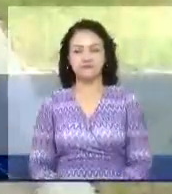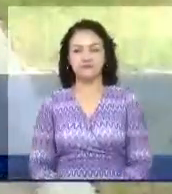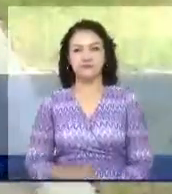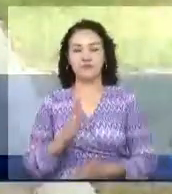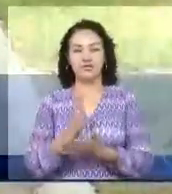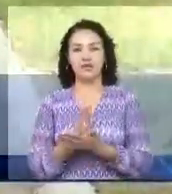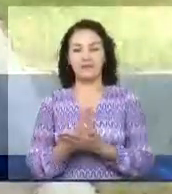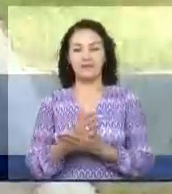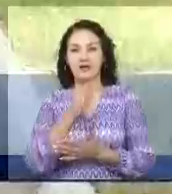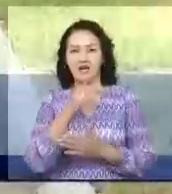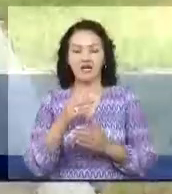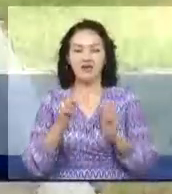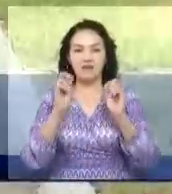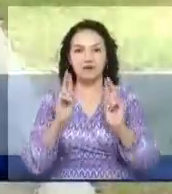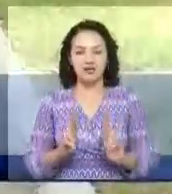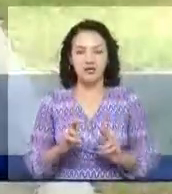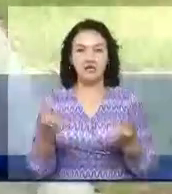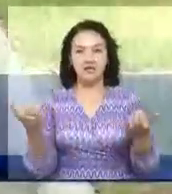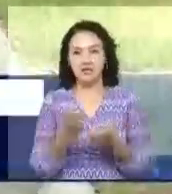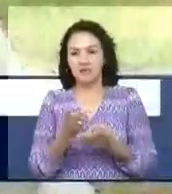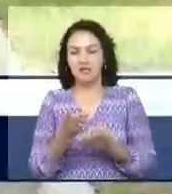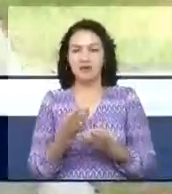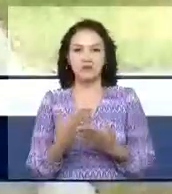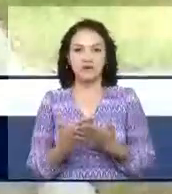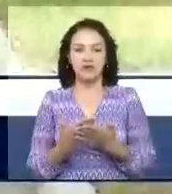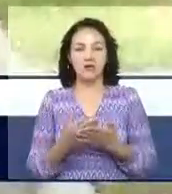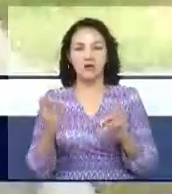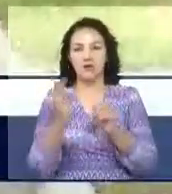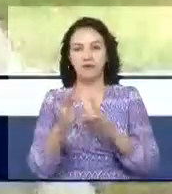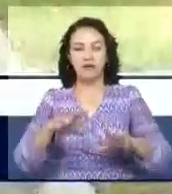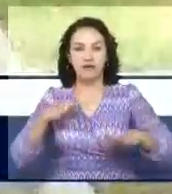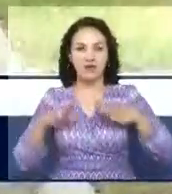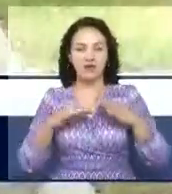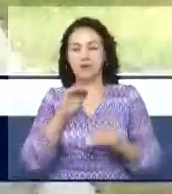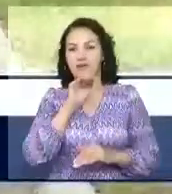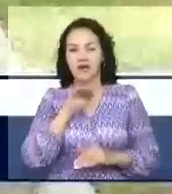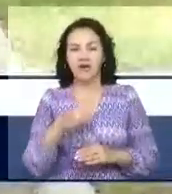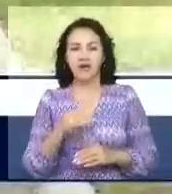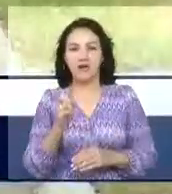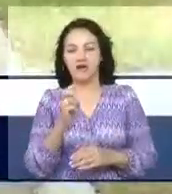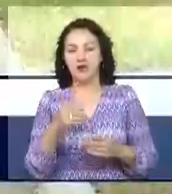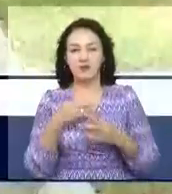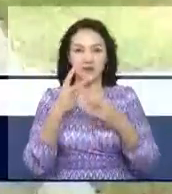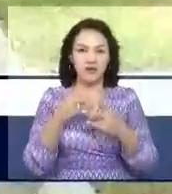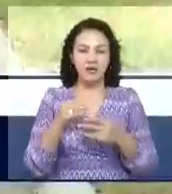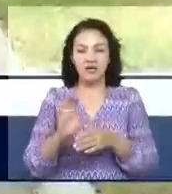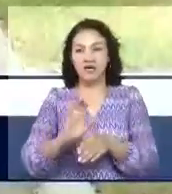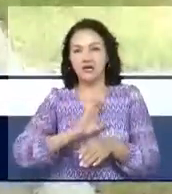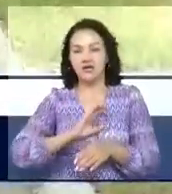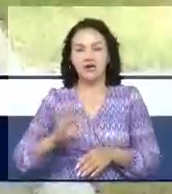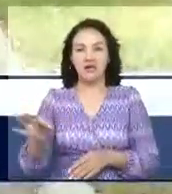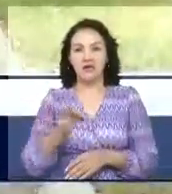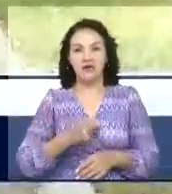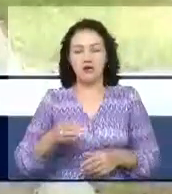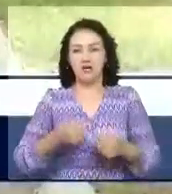Есть определенный перечень специальностей, где требуются специалисты. И с целью подготовки профессиональных кадров предусмотрены гранты Акима